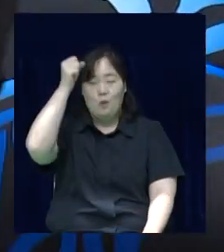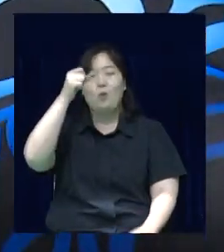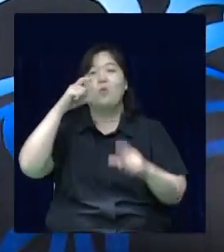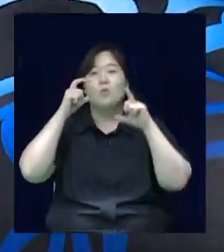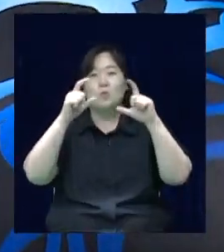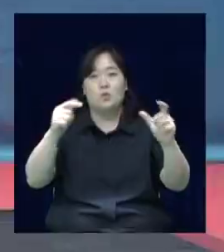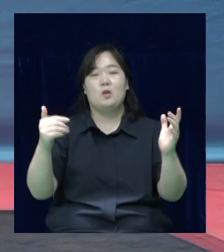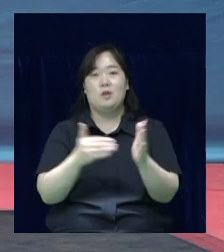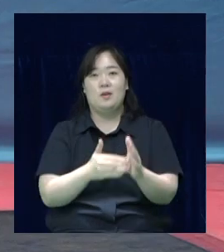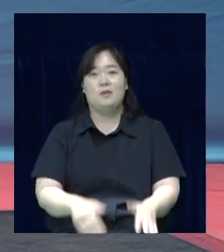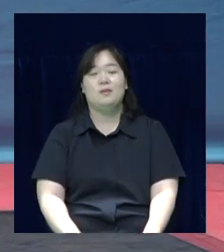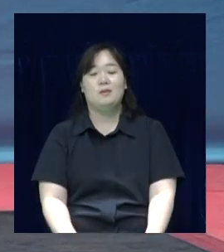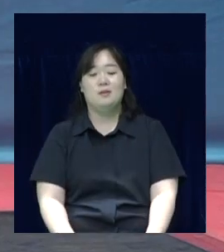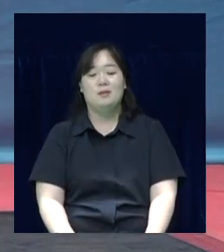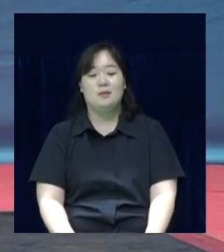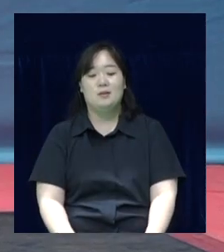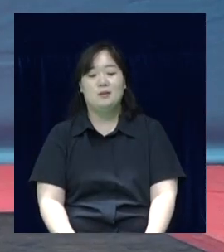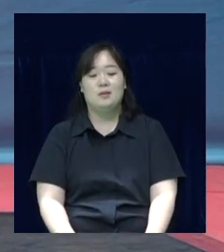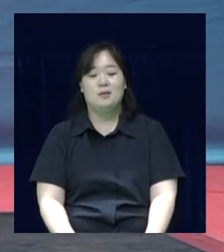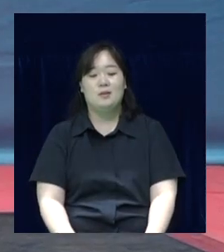선언했습니다.